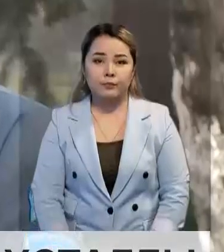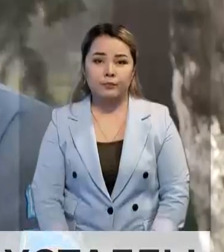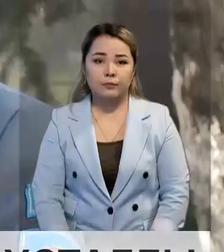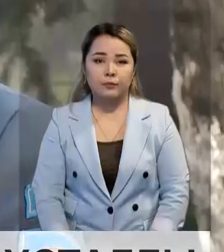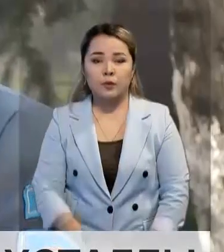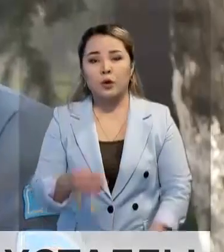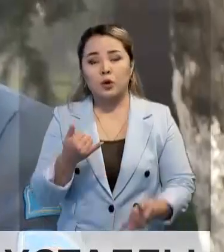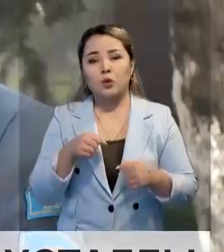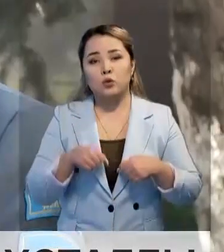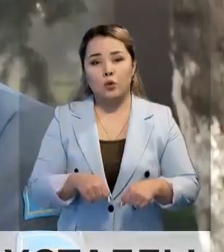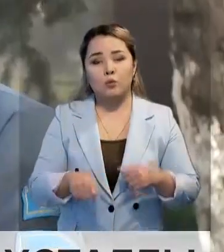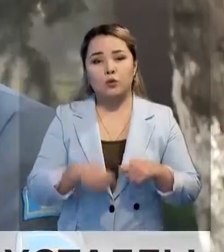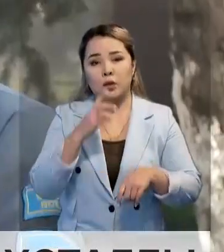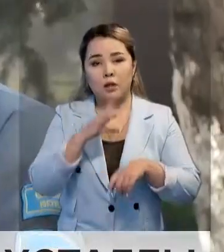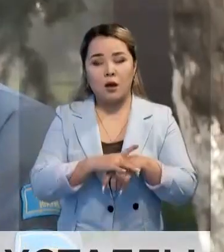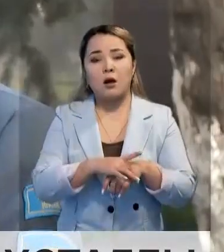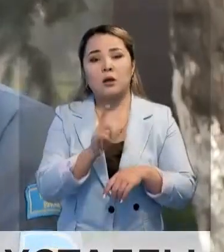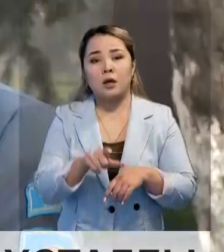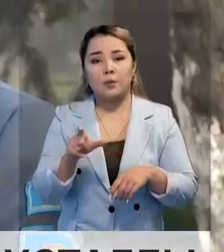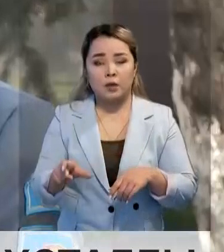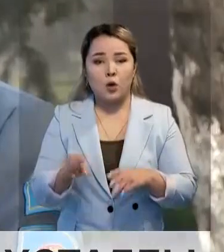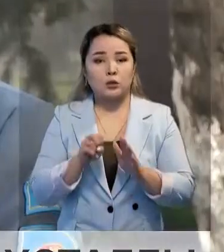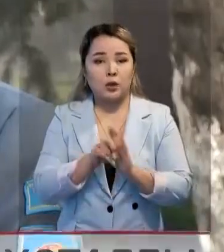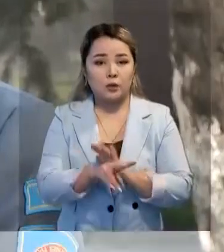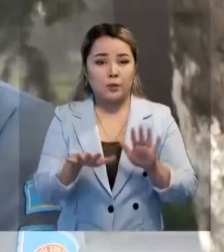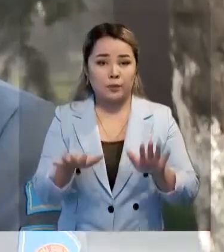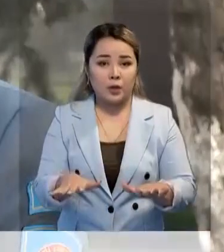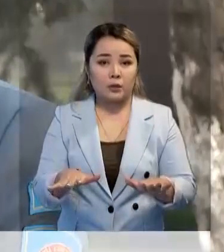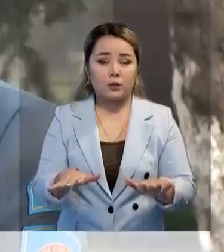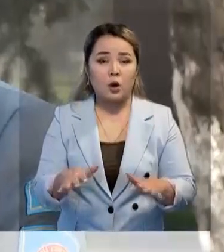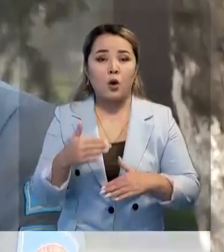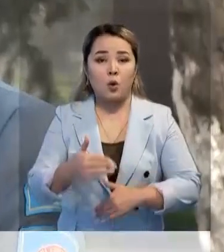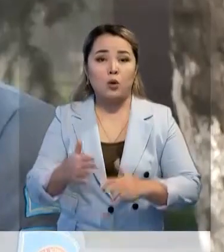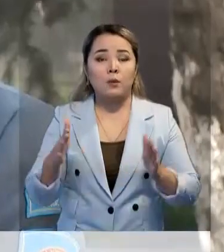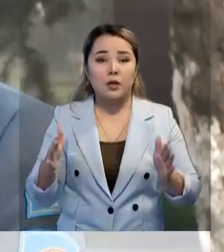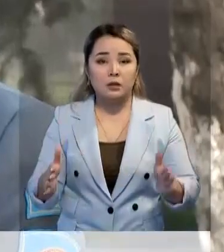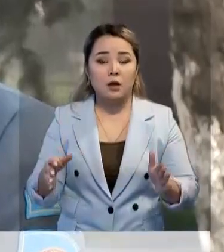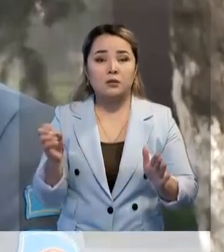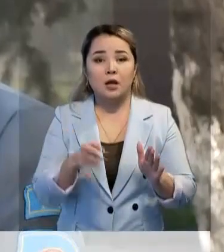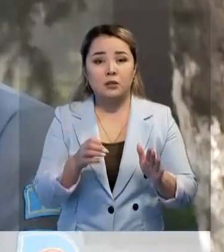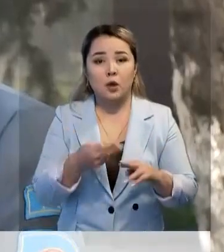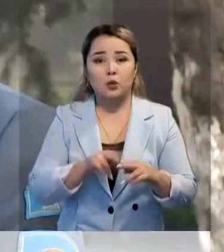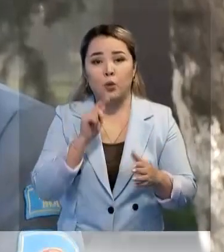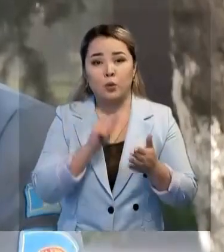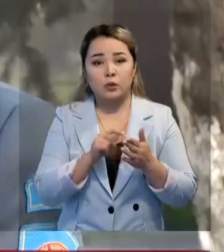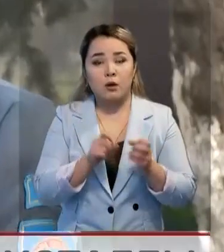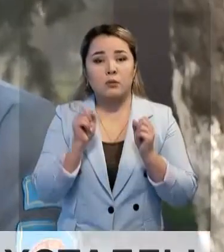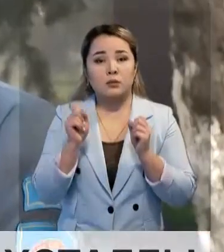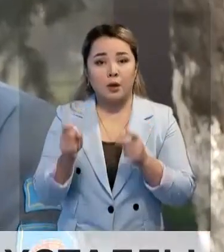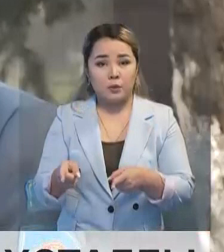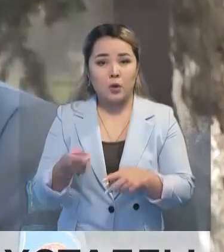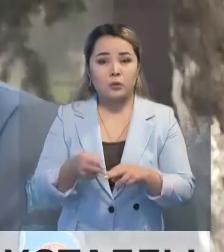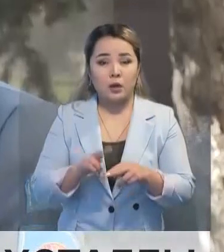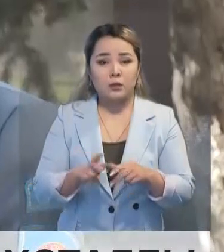Құқық бұзушылық азаматтар қашып кеткен, оқиға орнынан жаңағы қорапшаға салынған құстарды тастап.